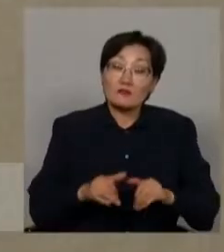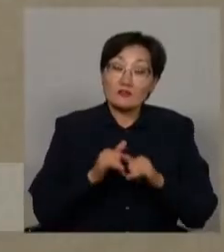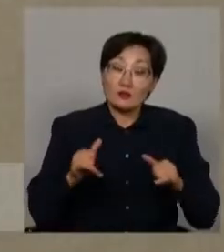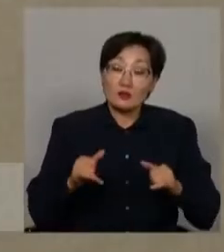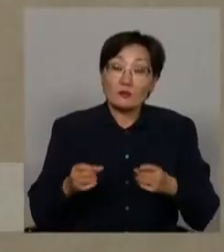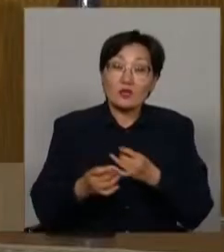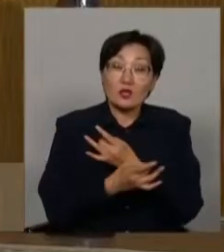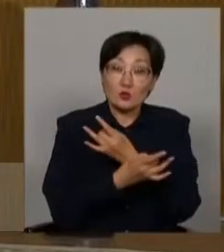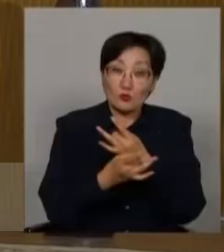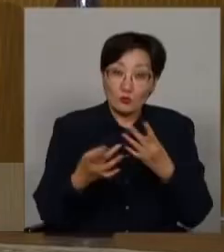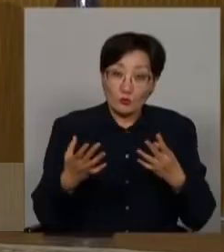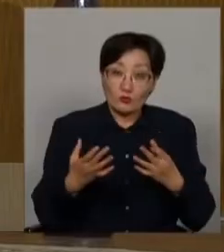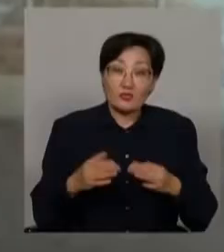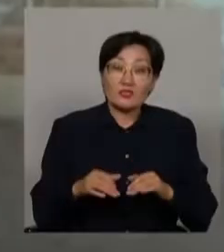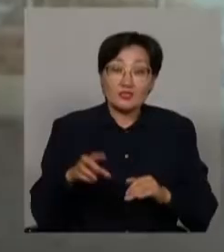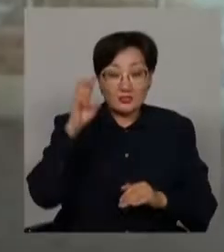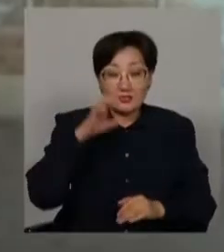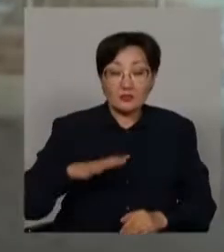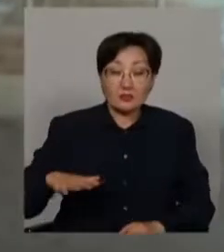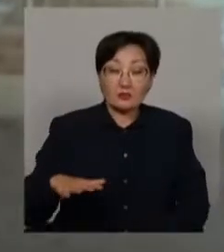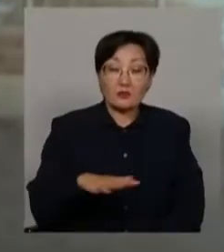национальной культуры страны.